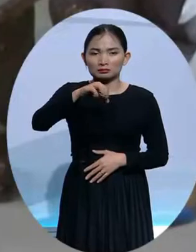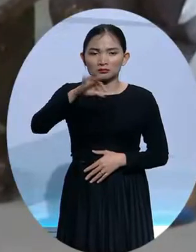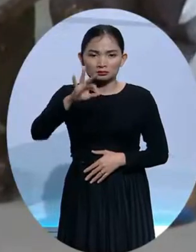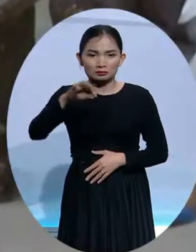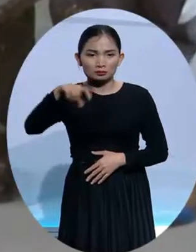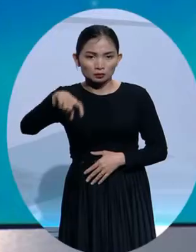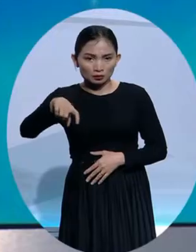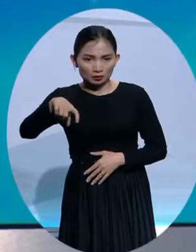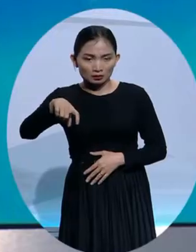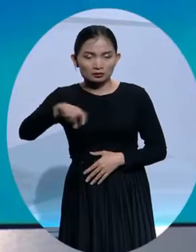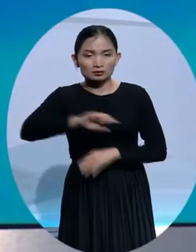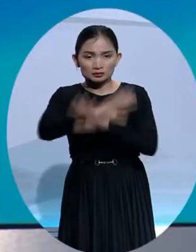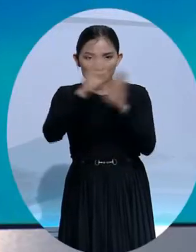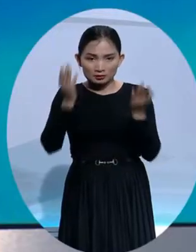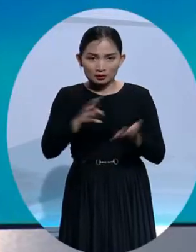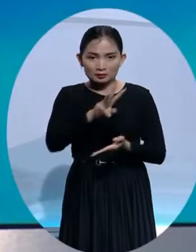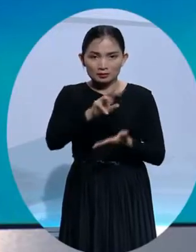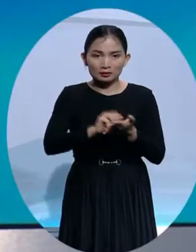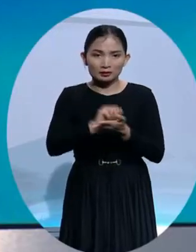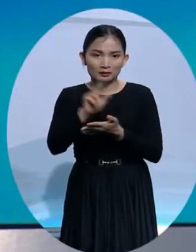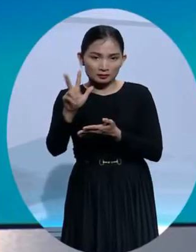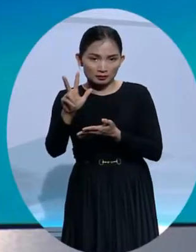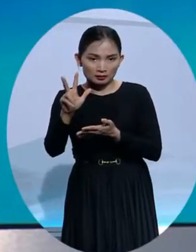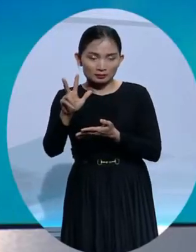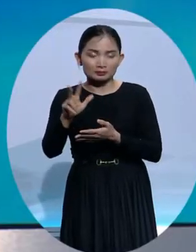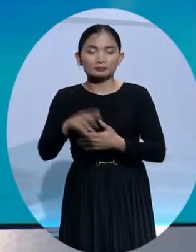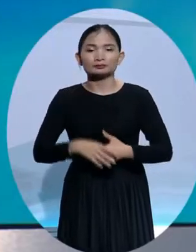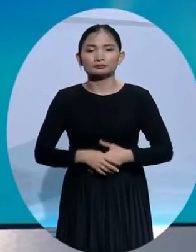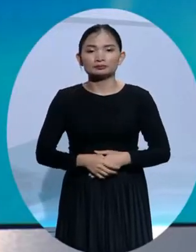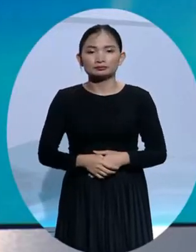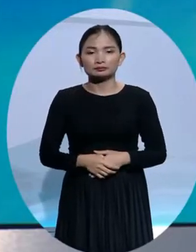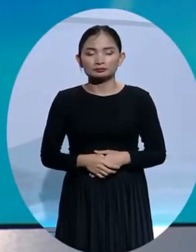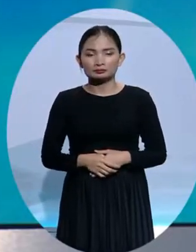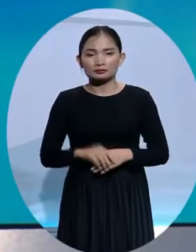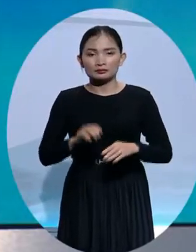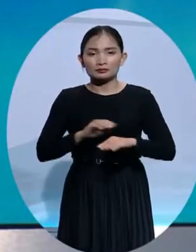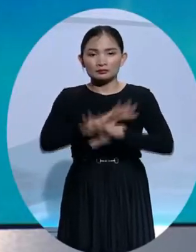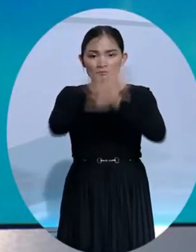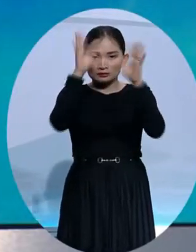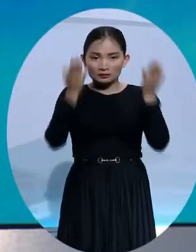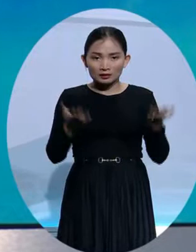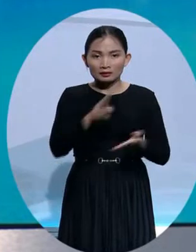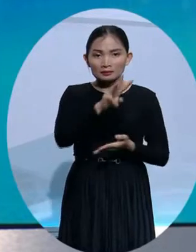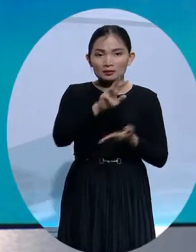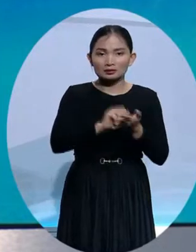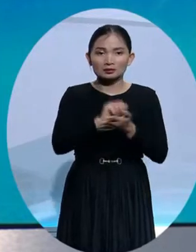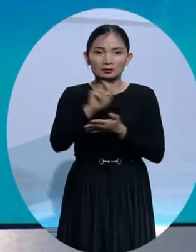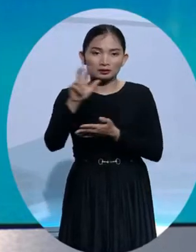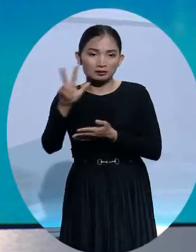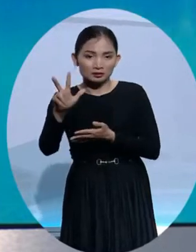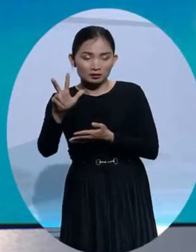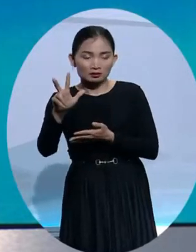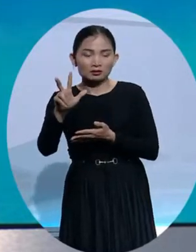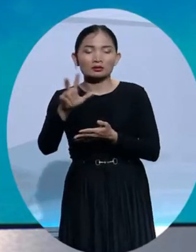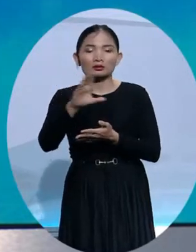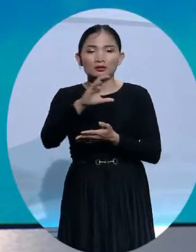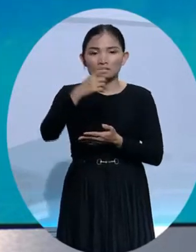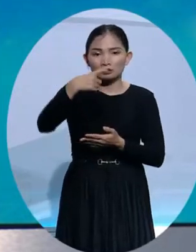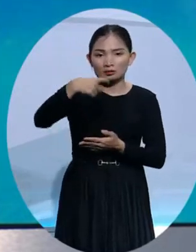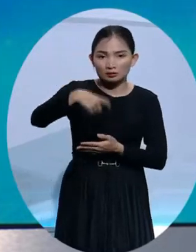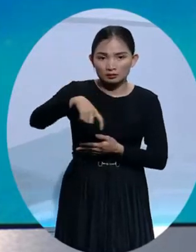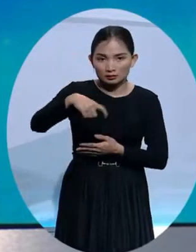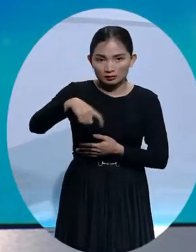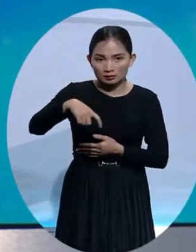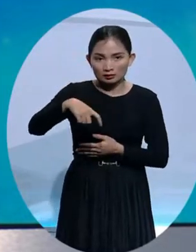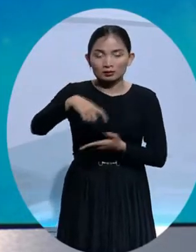Hãng tin Sputnik của Nga cho biết vào sáng ngày 3 tháng 8, cơ quan phòng vệ đảo Đài Loan nói họ phát hiện